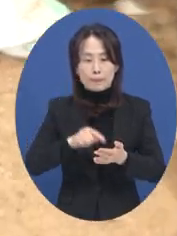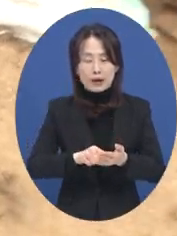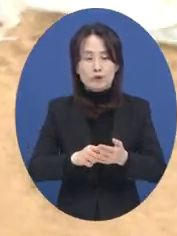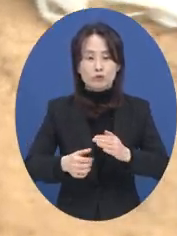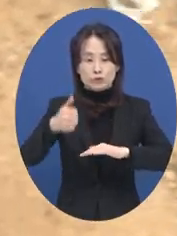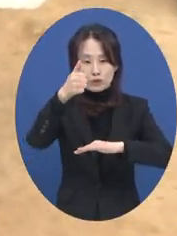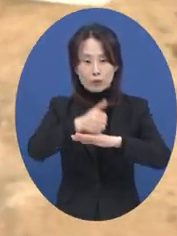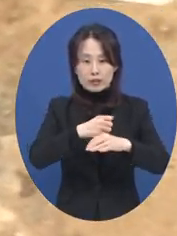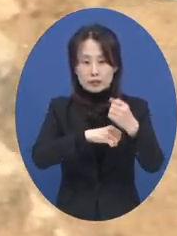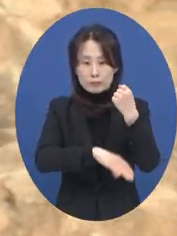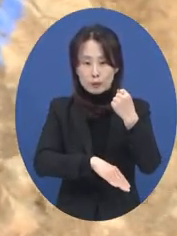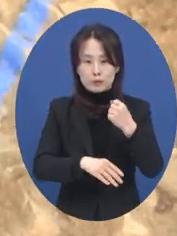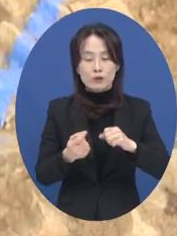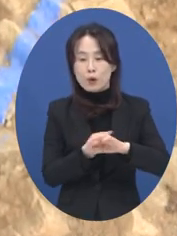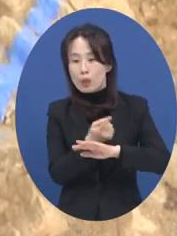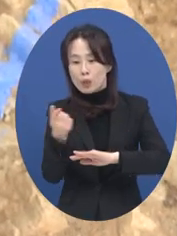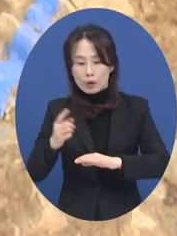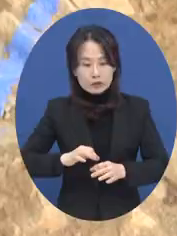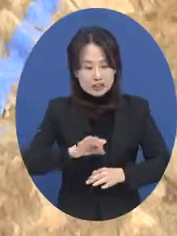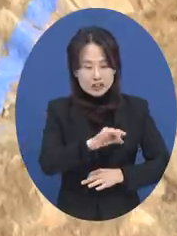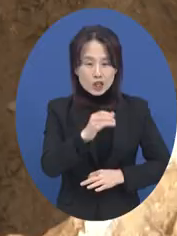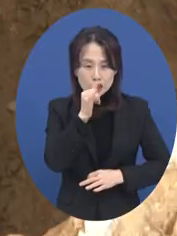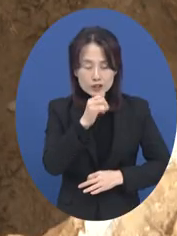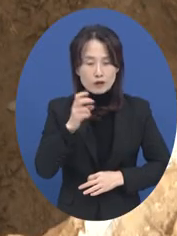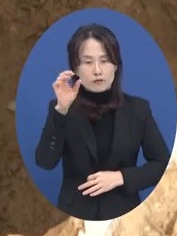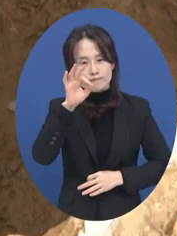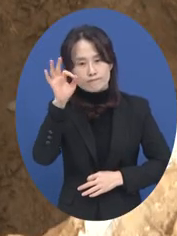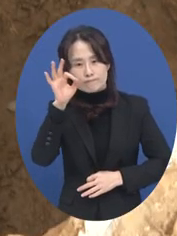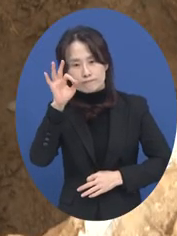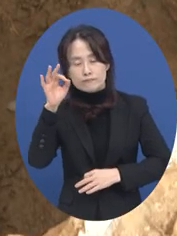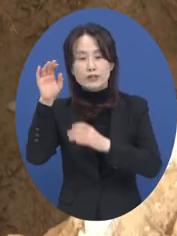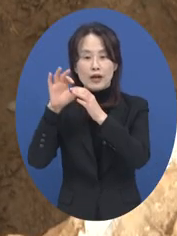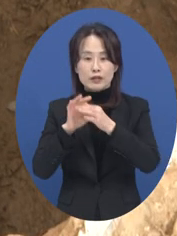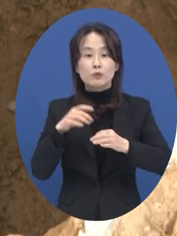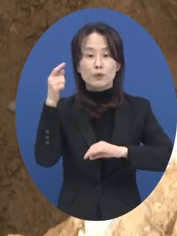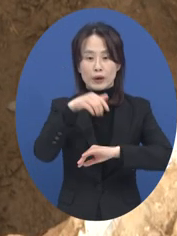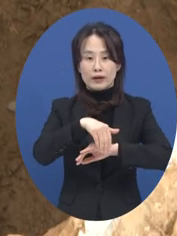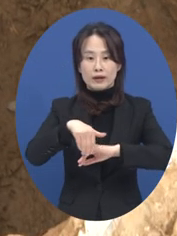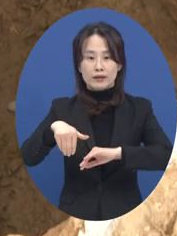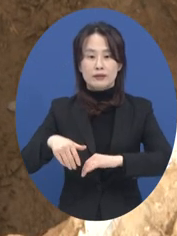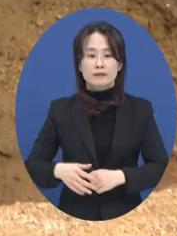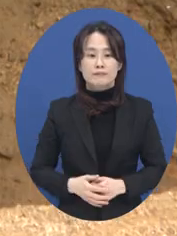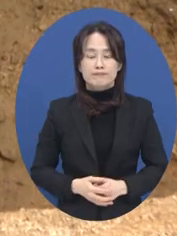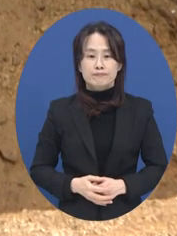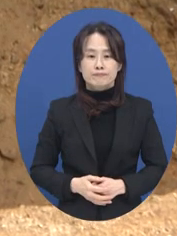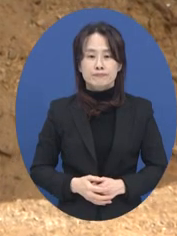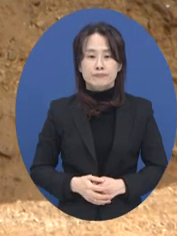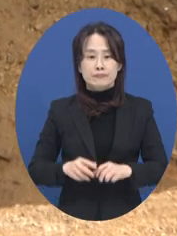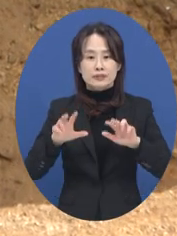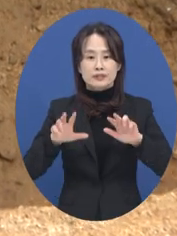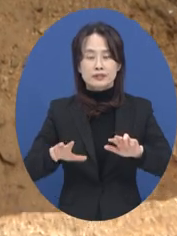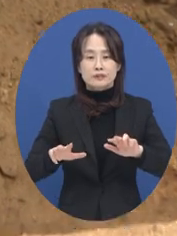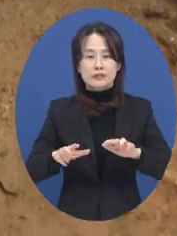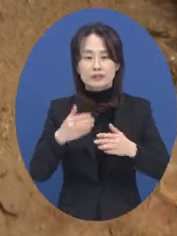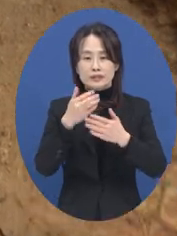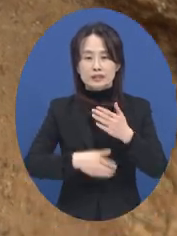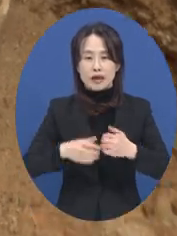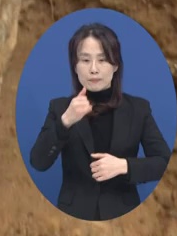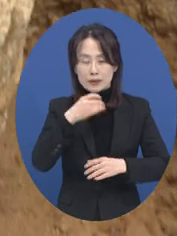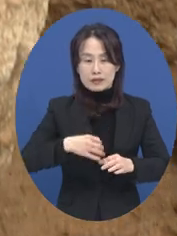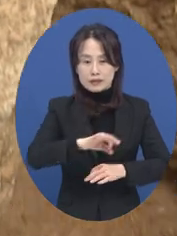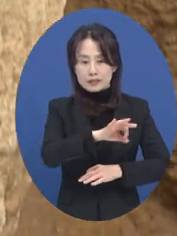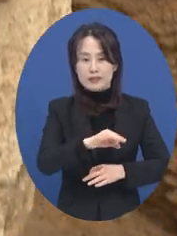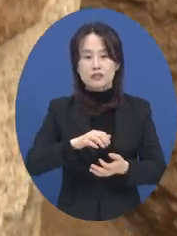발굴 성과를 바탕으로 다른 태실 소재 추정지 발굴 작업도 이어갈 계획입니다. 현재까지 경기도에